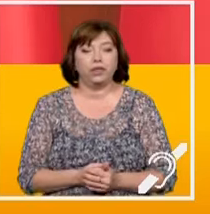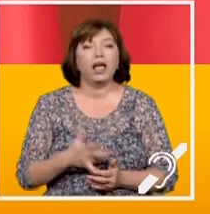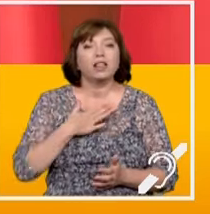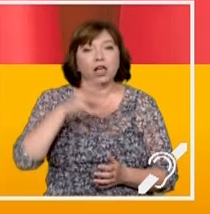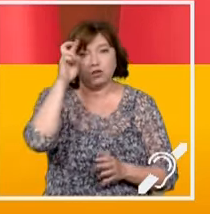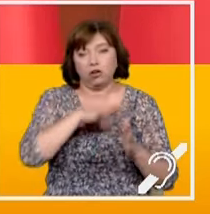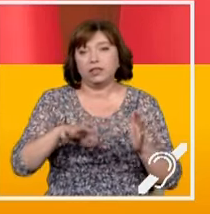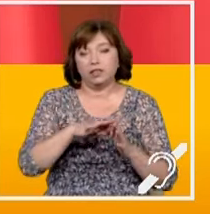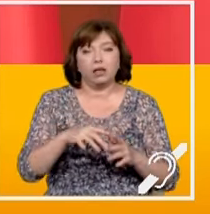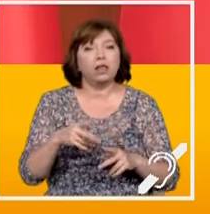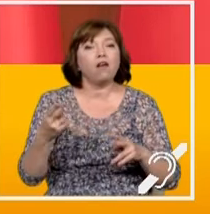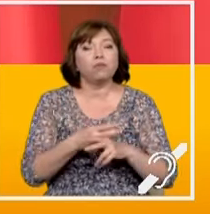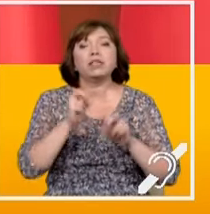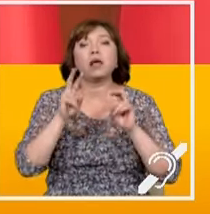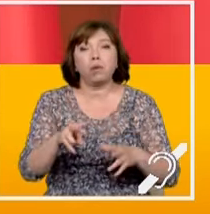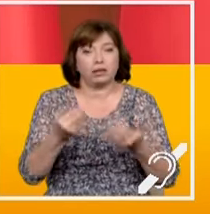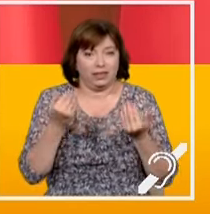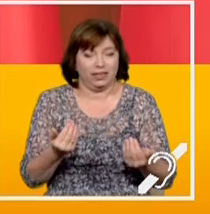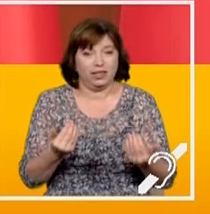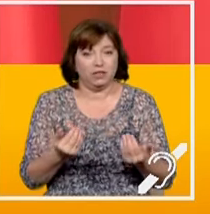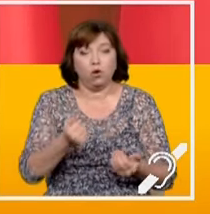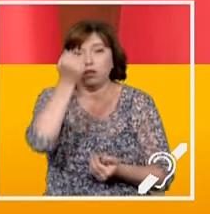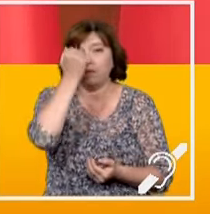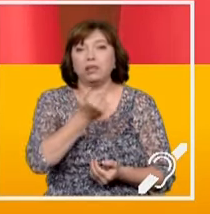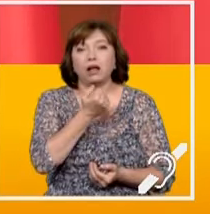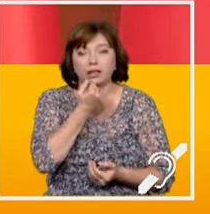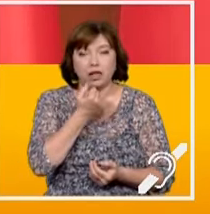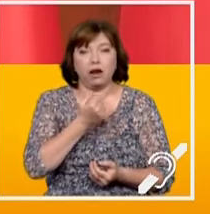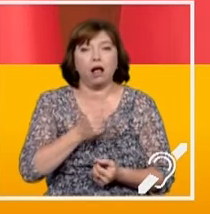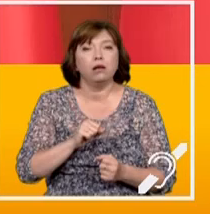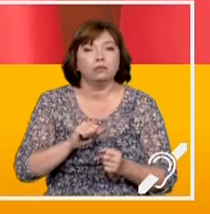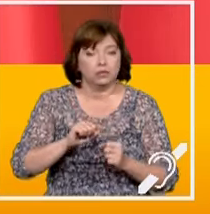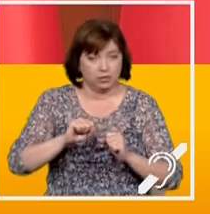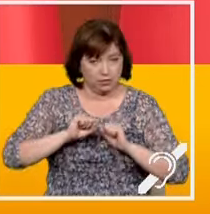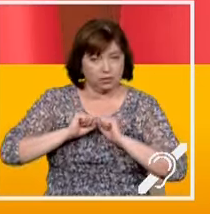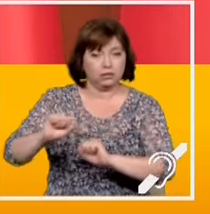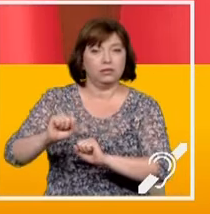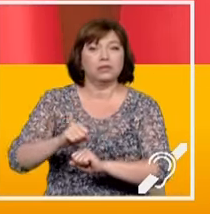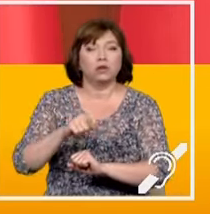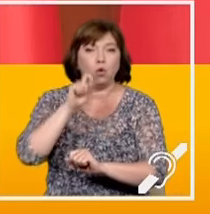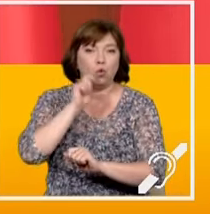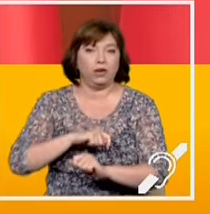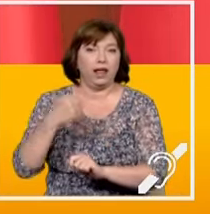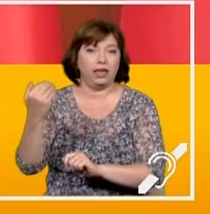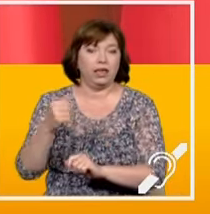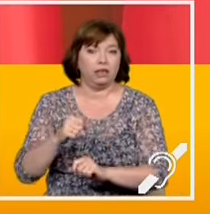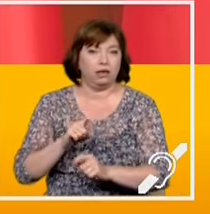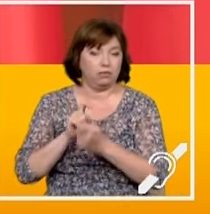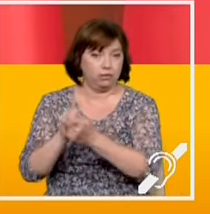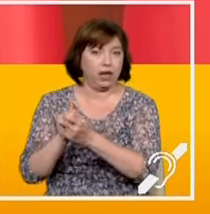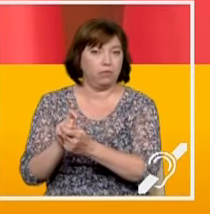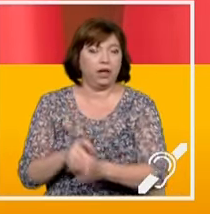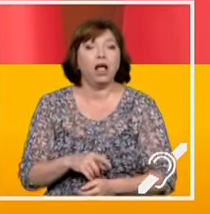Țara noastră este în siguranță astăzi datorită rezistenței eroice a Ucrainei. În același